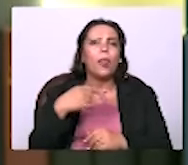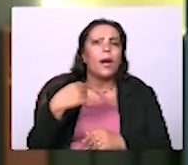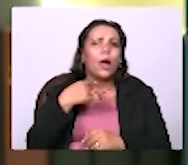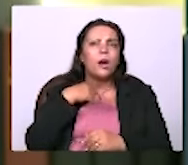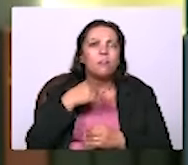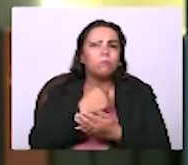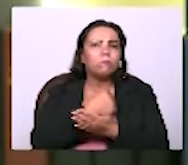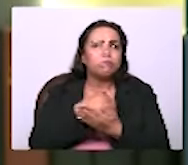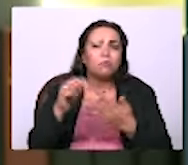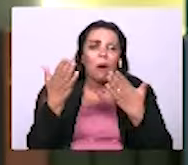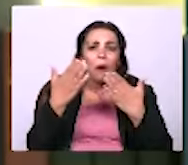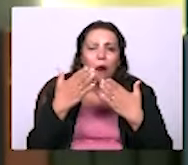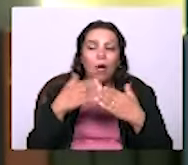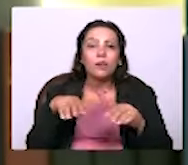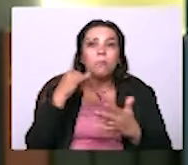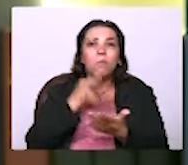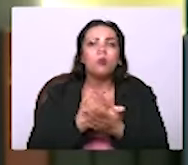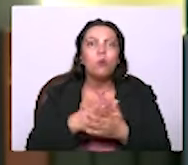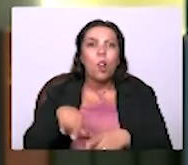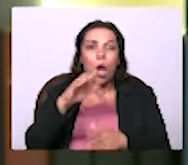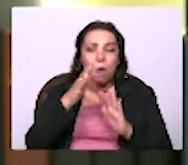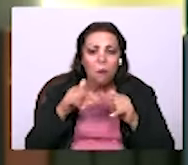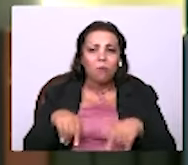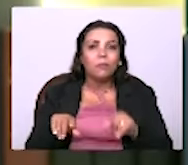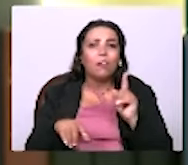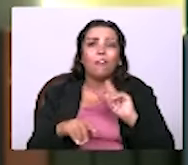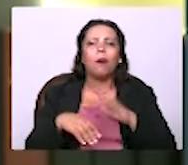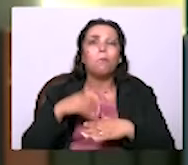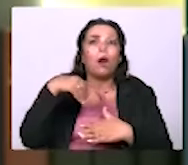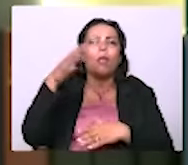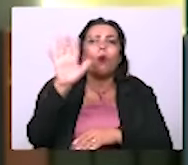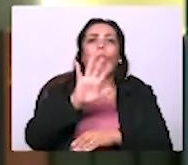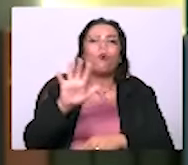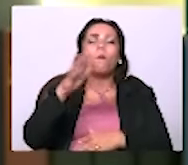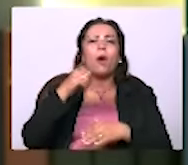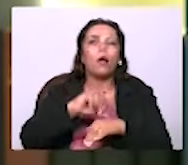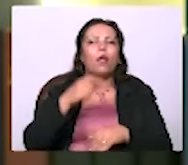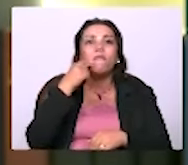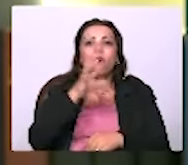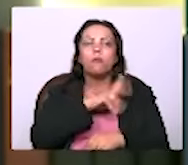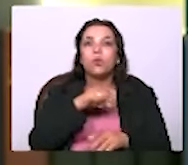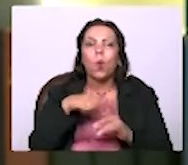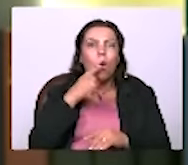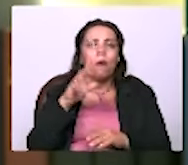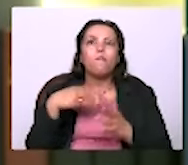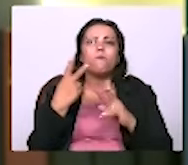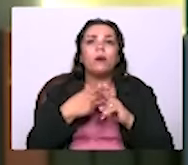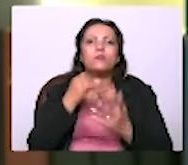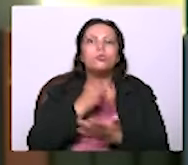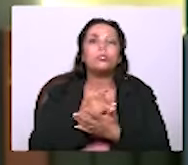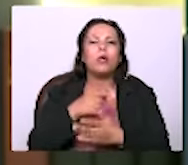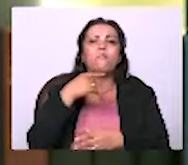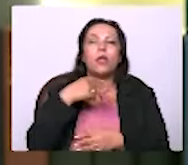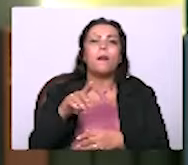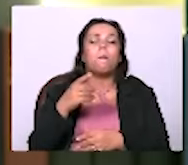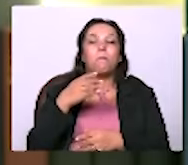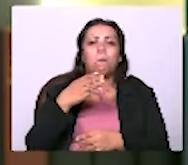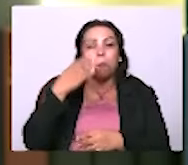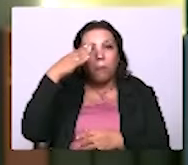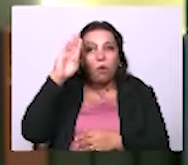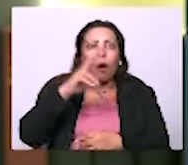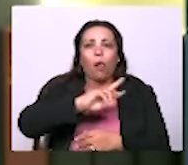بيتمحر مش بيقولوه ناس من المنطقه العربيه ولا فلسطينيين ده مسؤولين غربيين في بريطانيا وفي دول